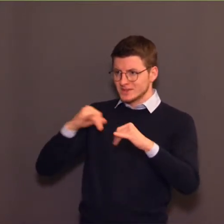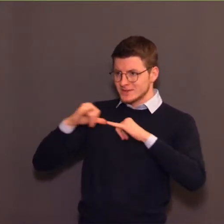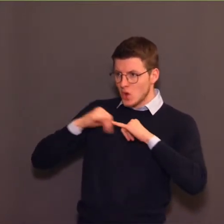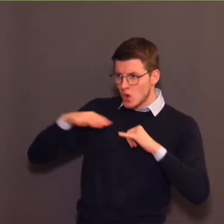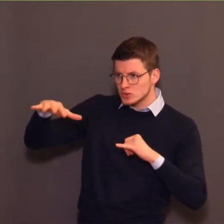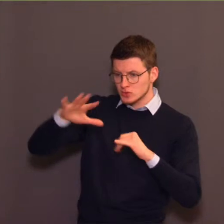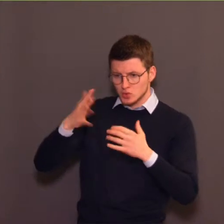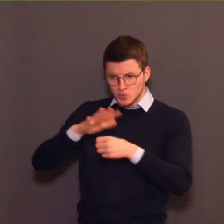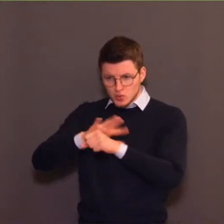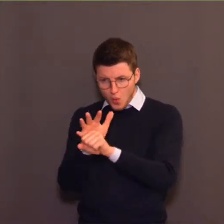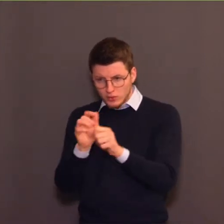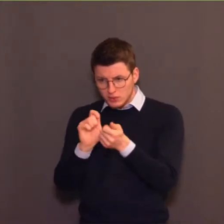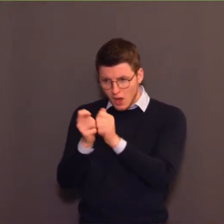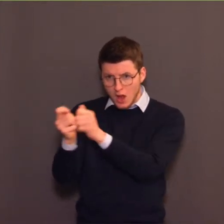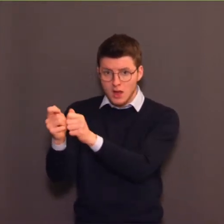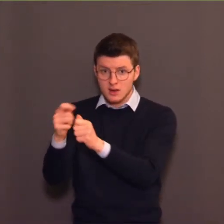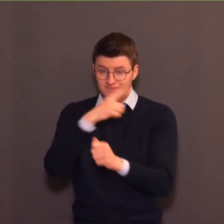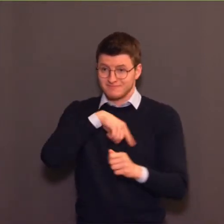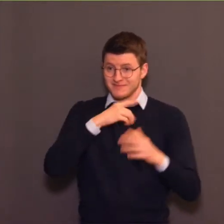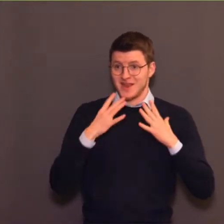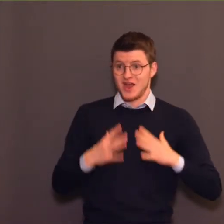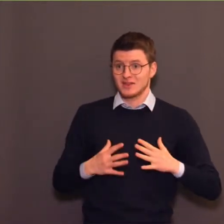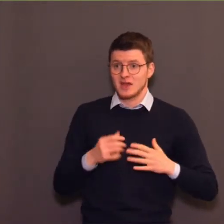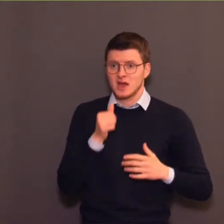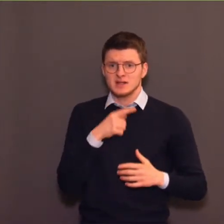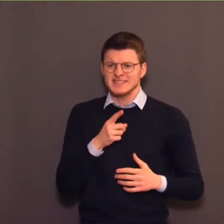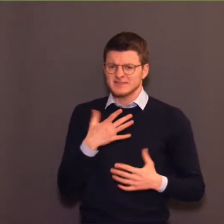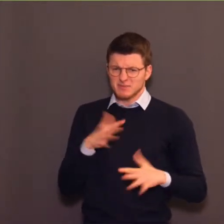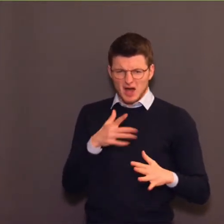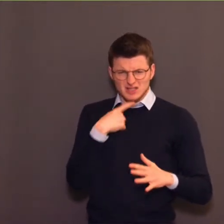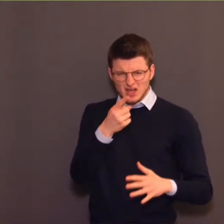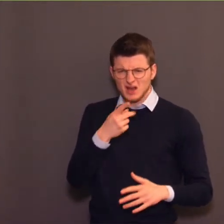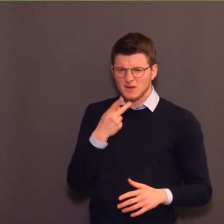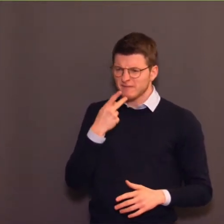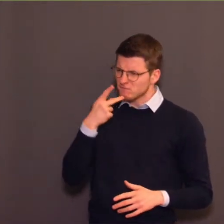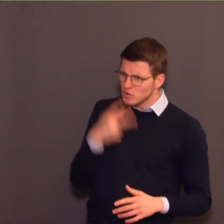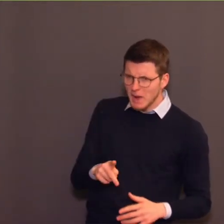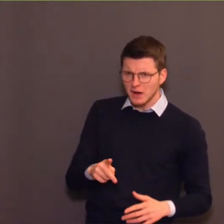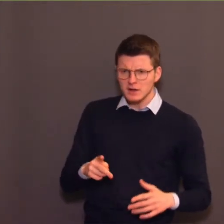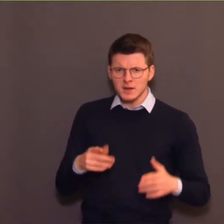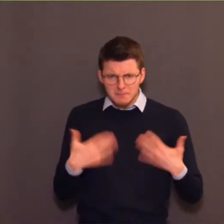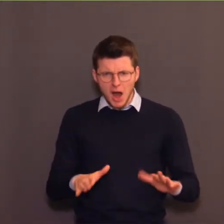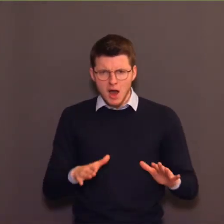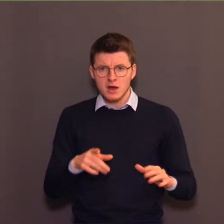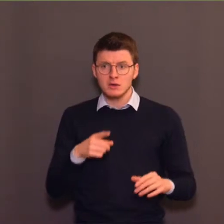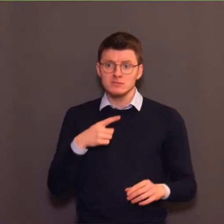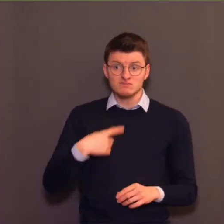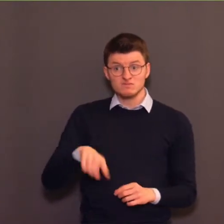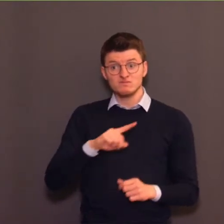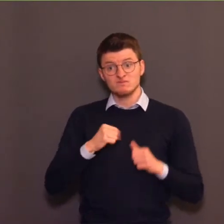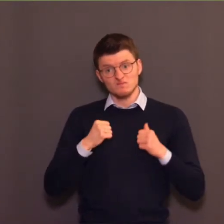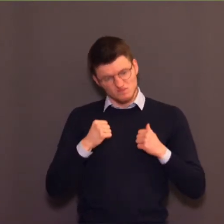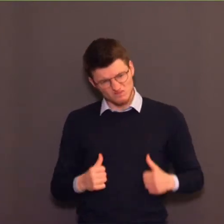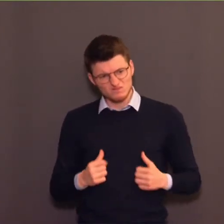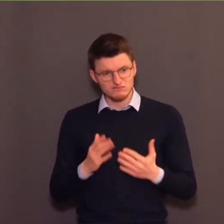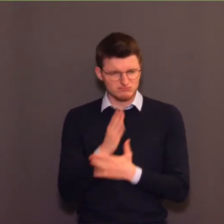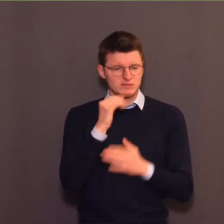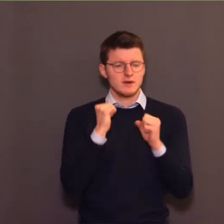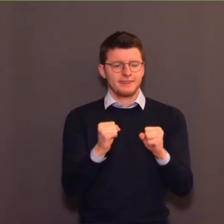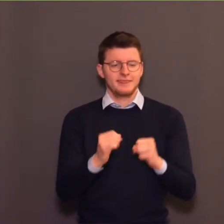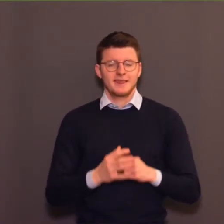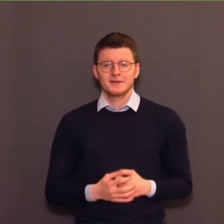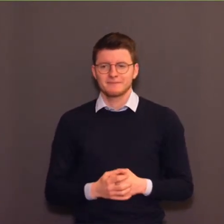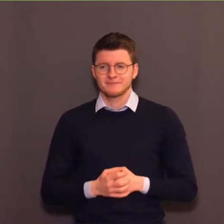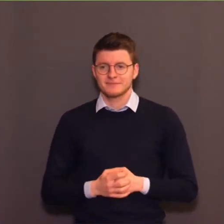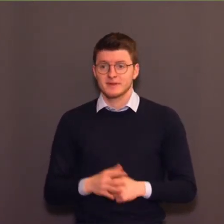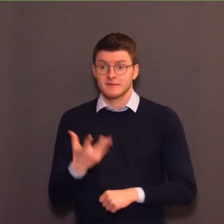Dus vloek eens, hou vol en samen geraken we hier nu uit. Het vaccin zal